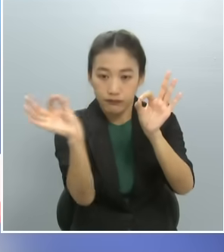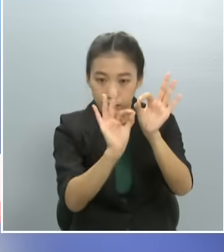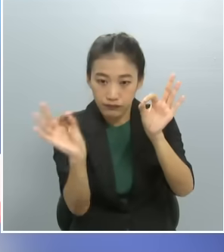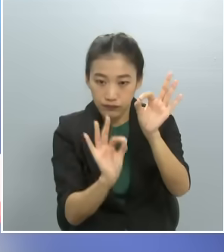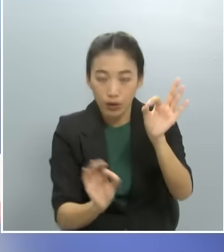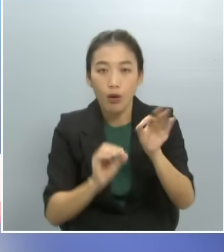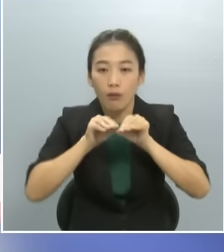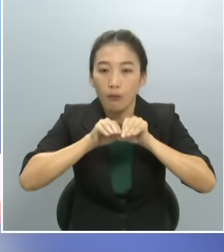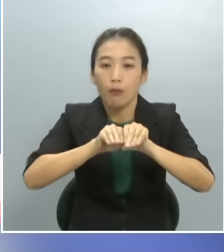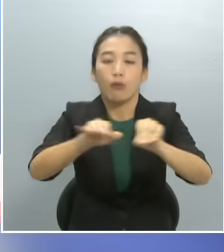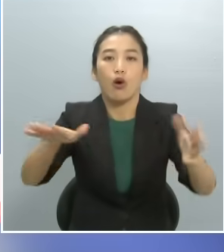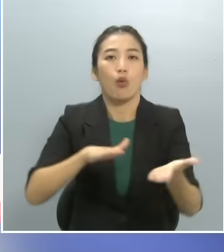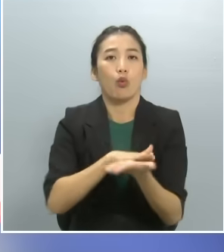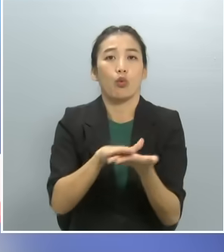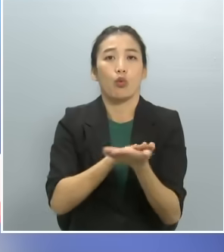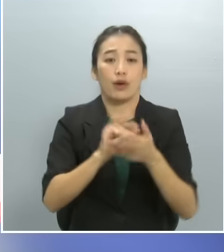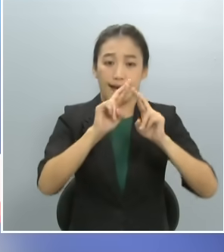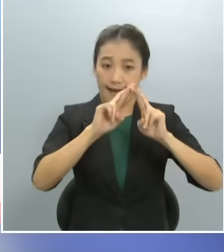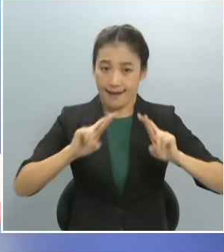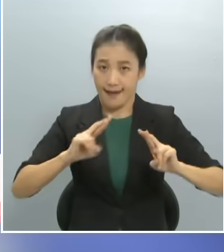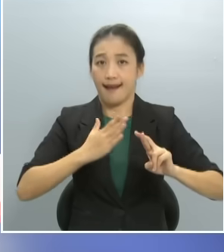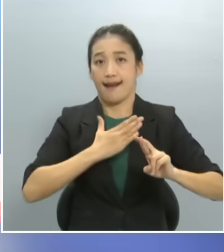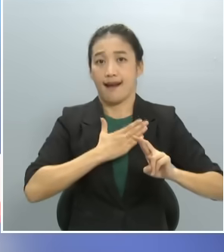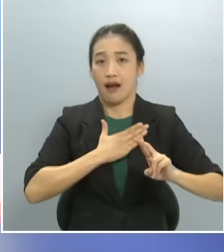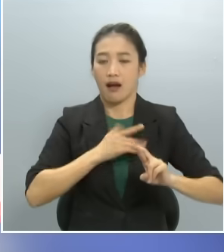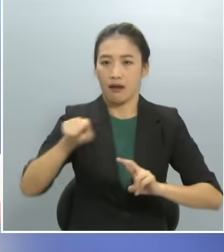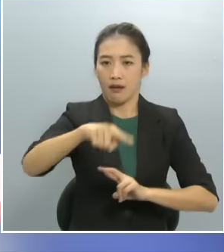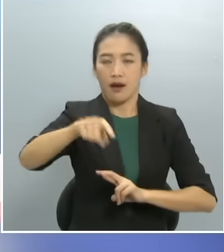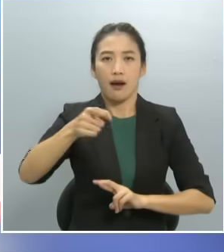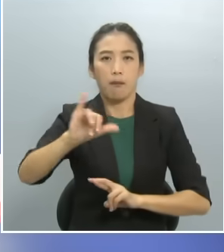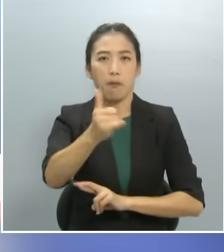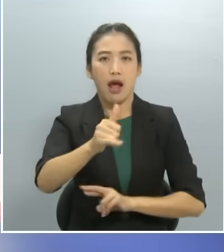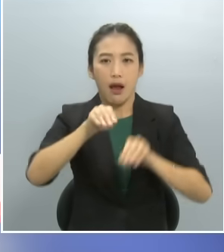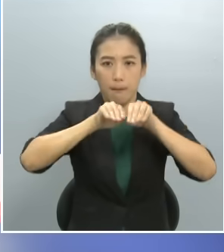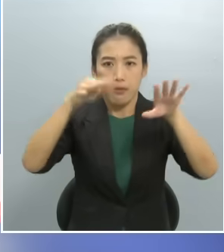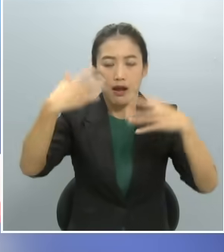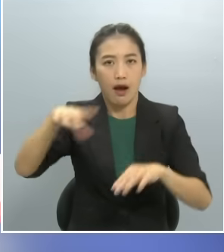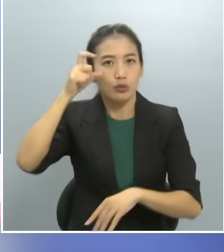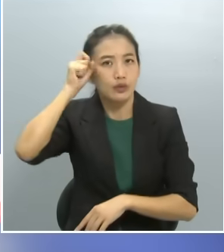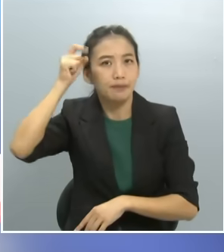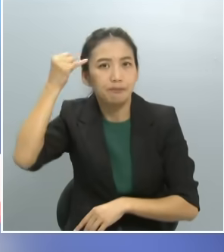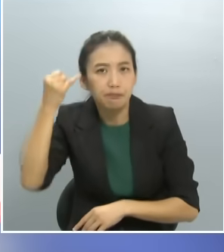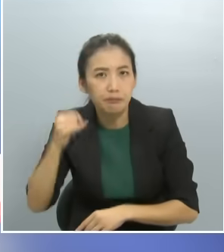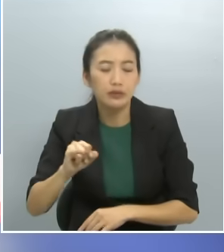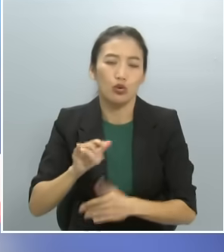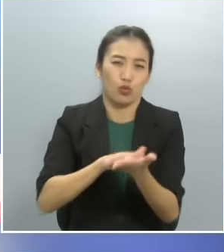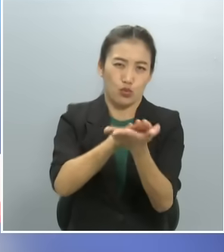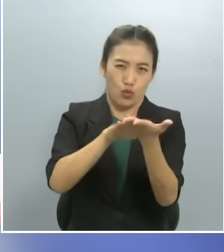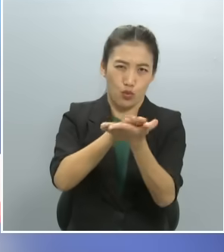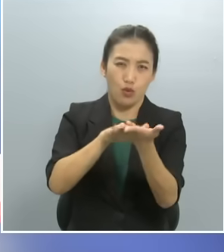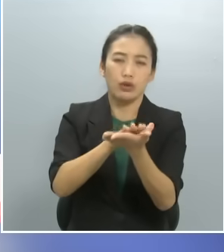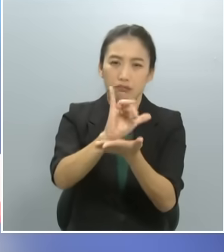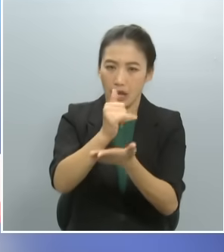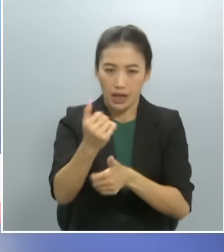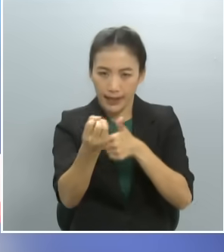แล้วก็ทางร้านน้อมรับคำติชมคำแนะนำคือพอมีเหตุการณ์ที่ทางเจ้าของร้านที่จังหวัดเชียงรายนะคะ